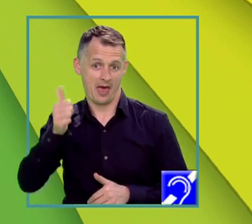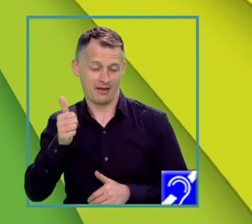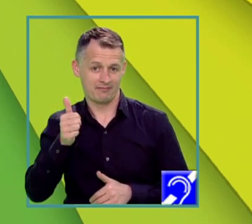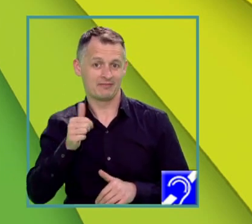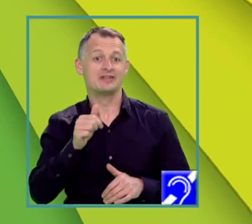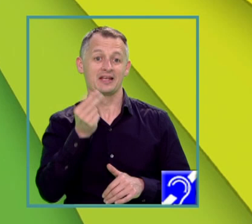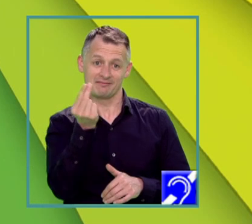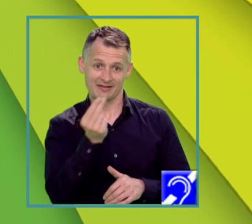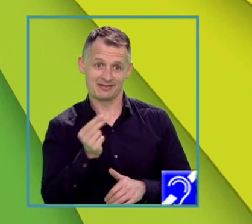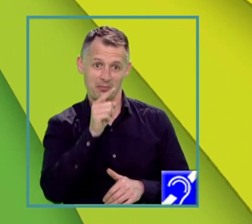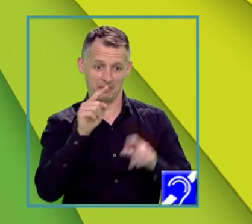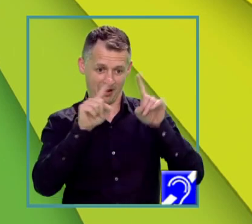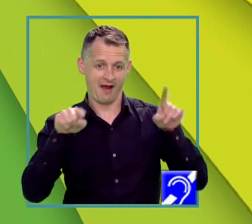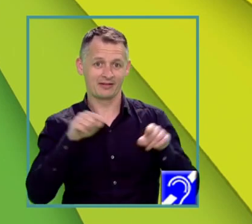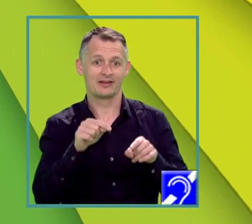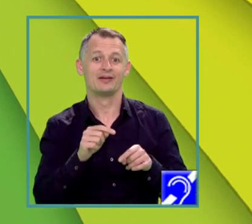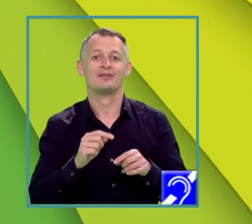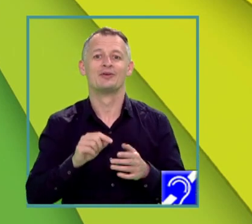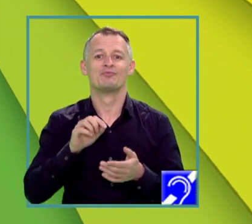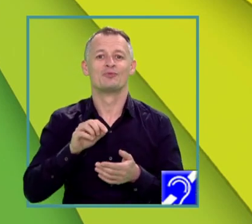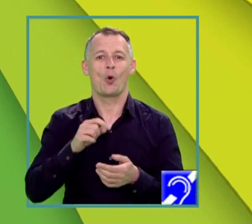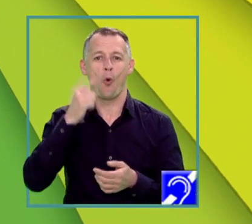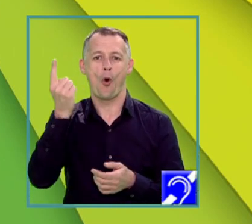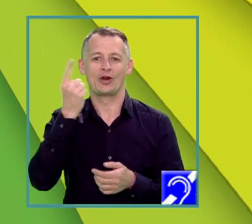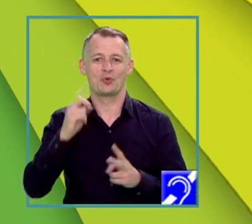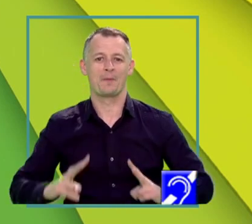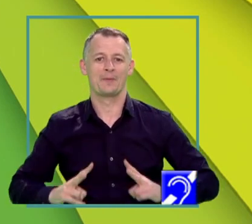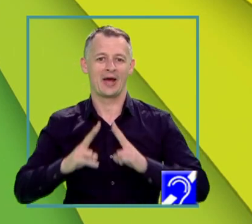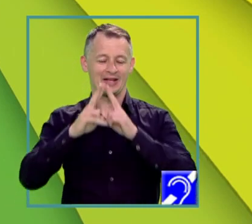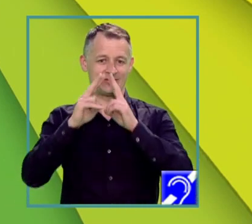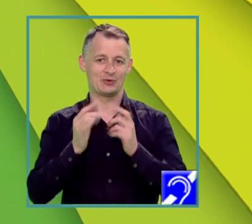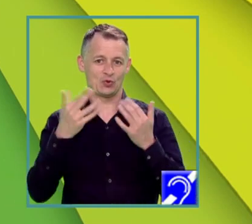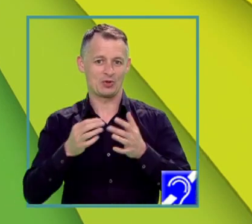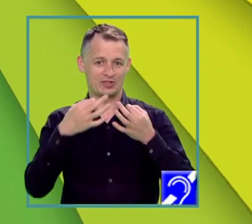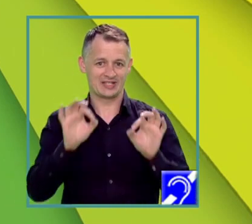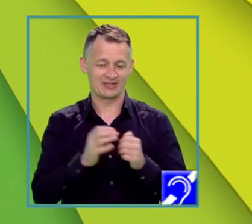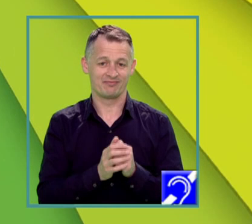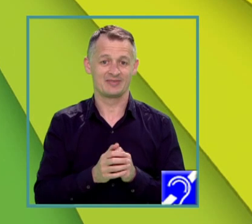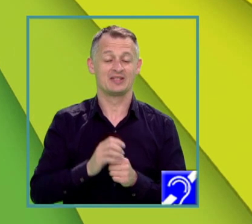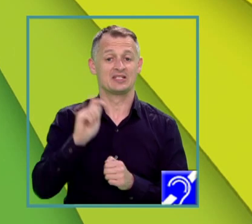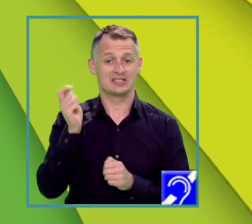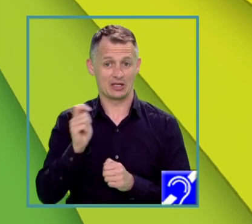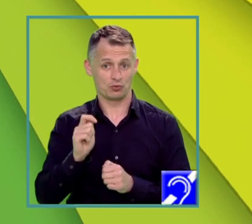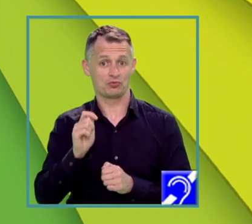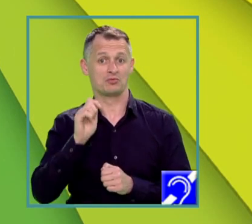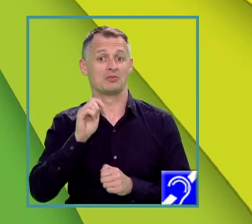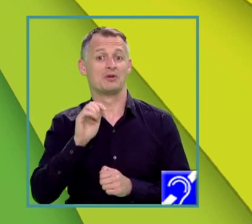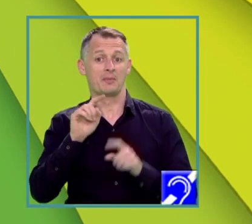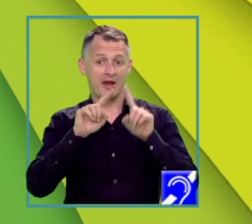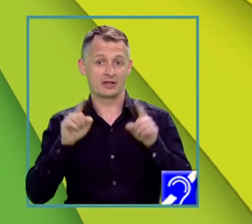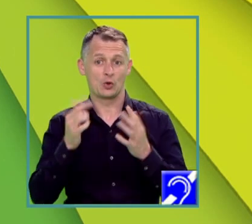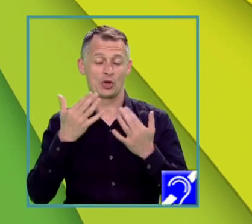Paris Să desigur adică Nr 10 statul marcat pe hartă cu litera C se numește